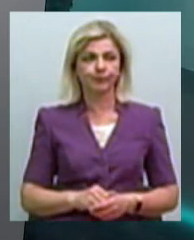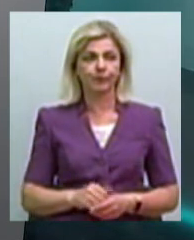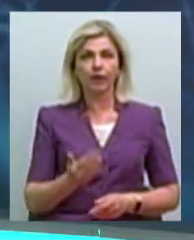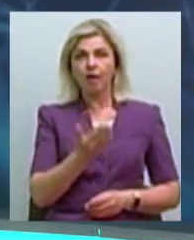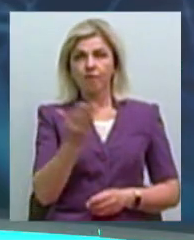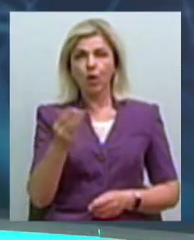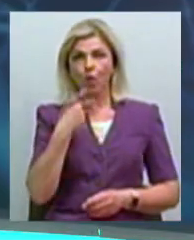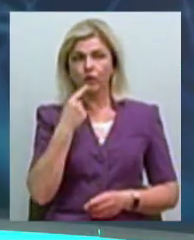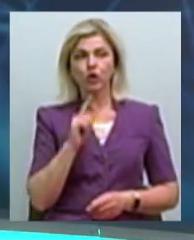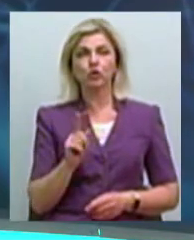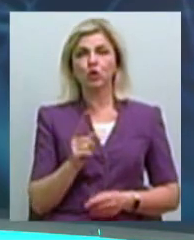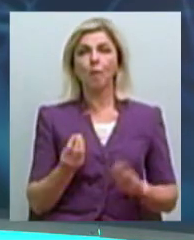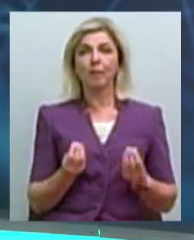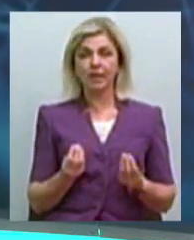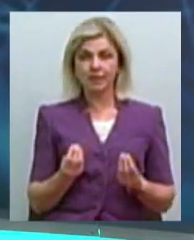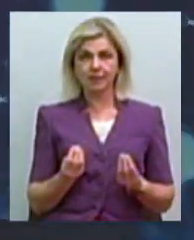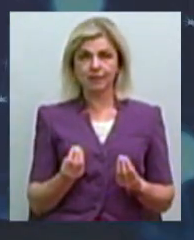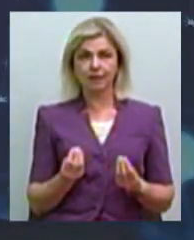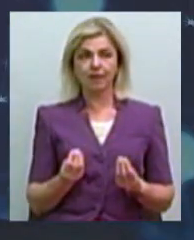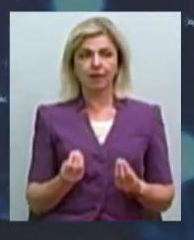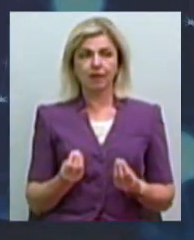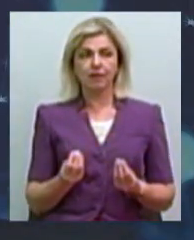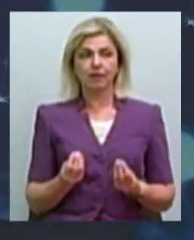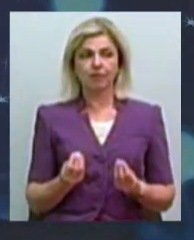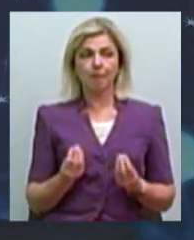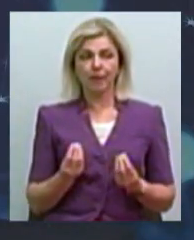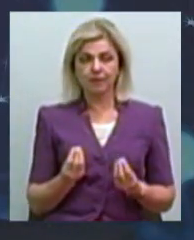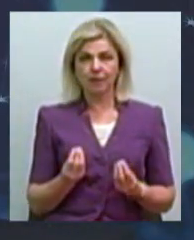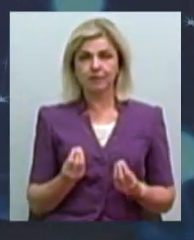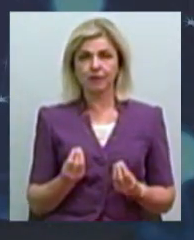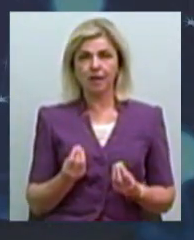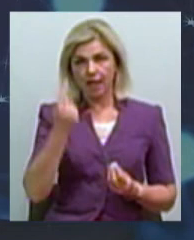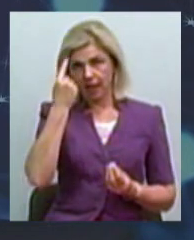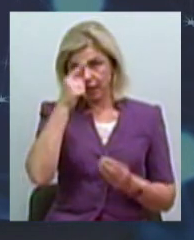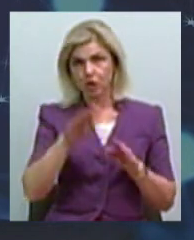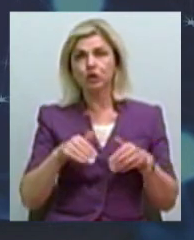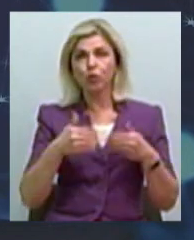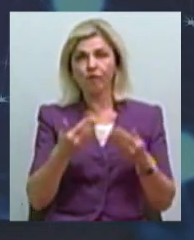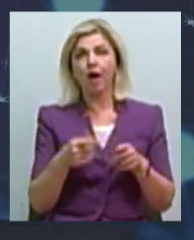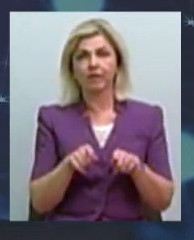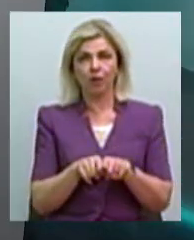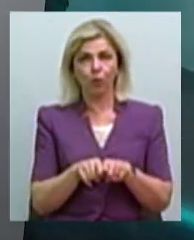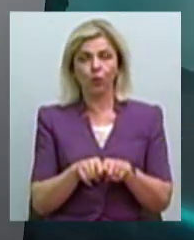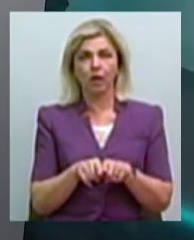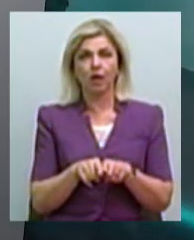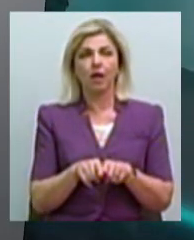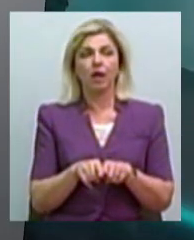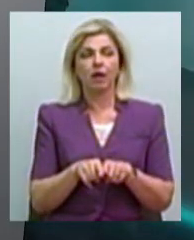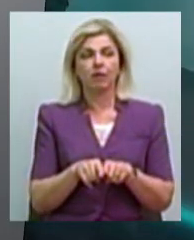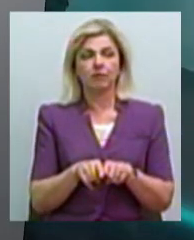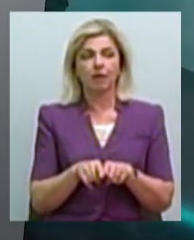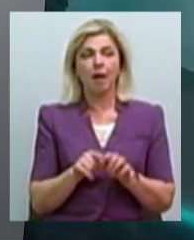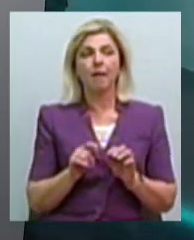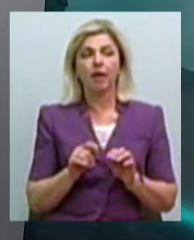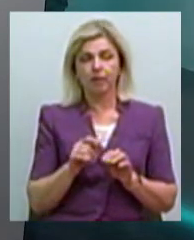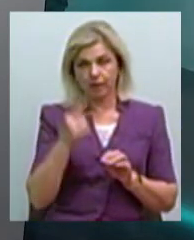що бізнес, якраз таки в принципі, бізнес і ініціював таку, такий брендінг